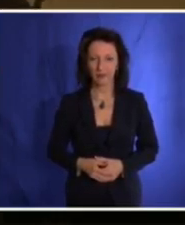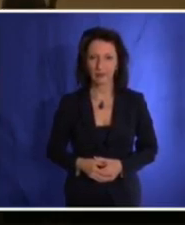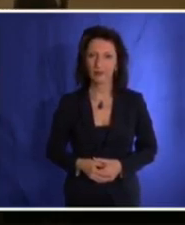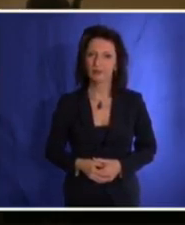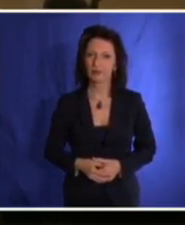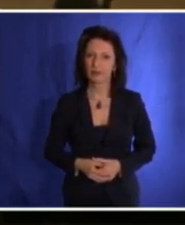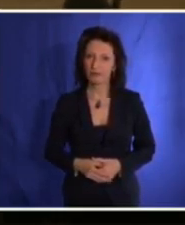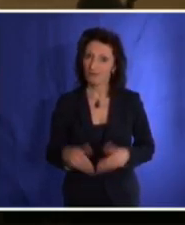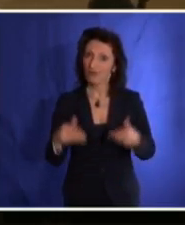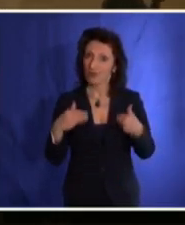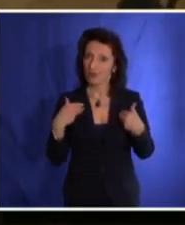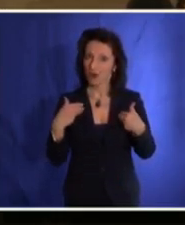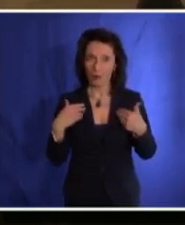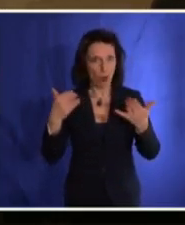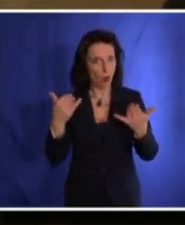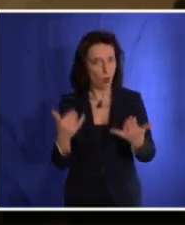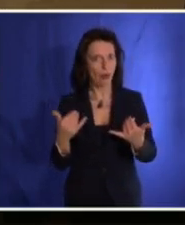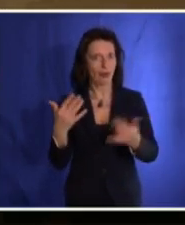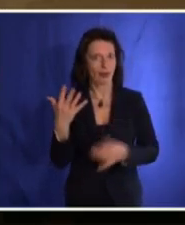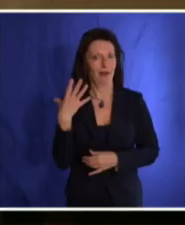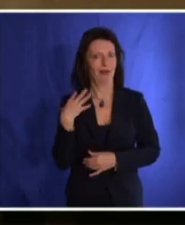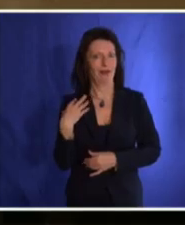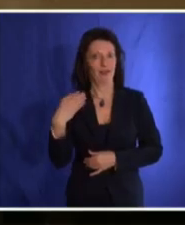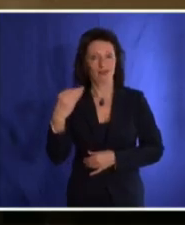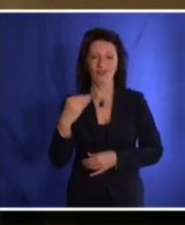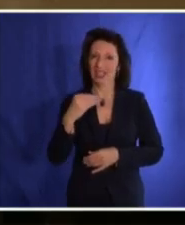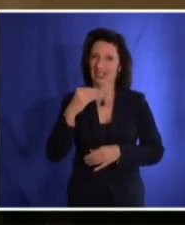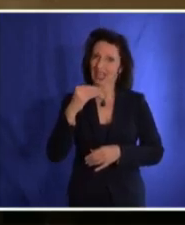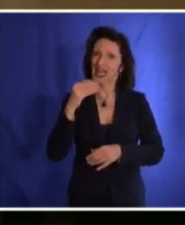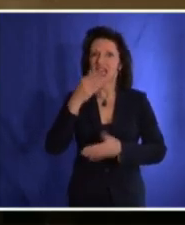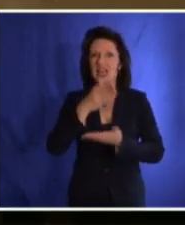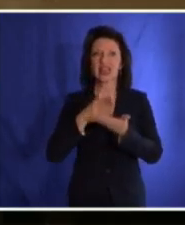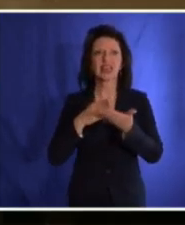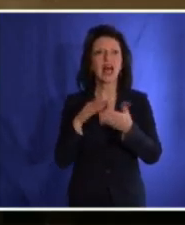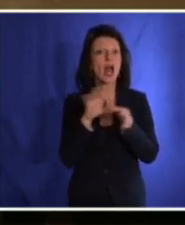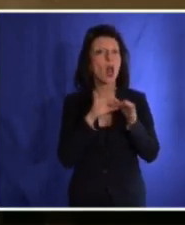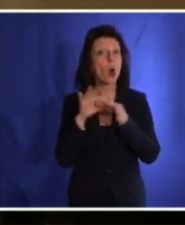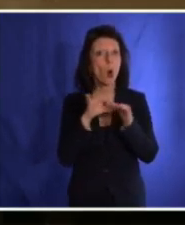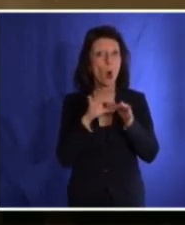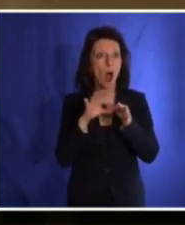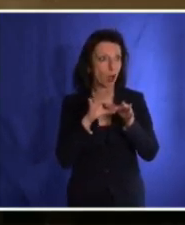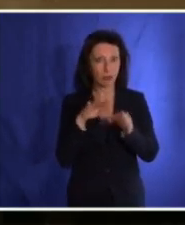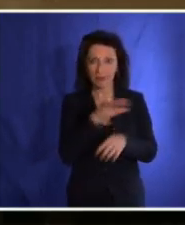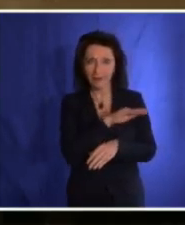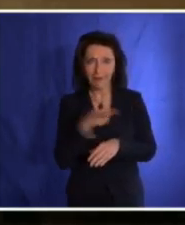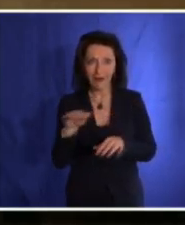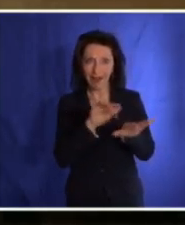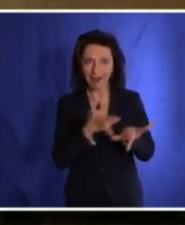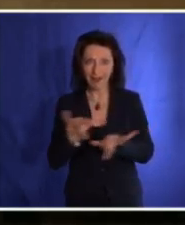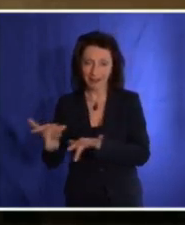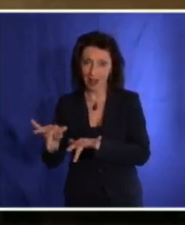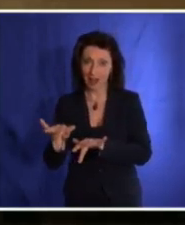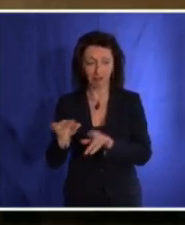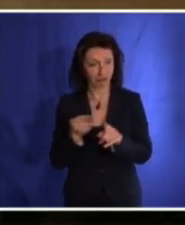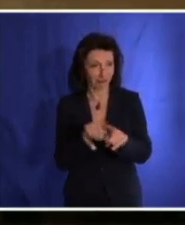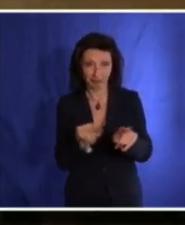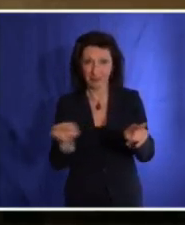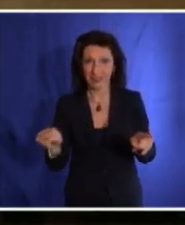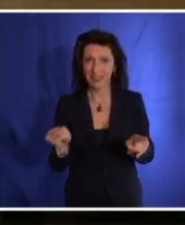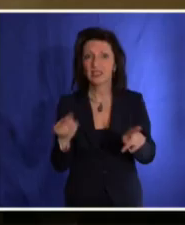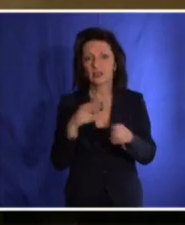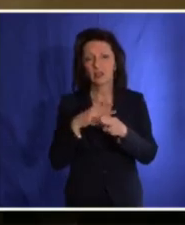Ich freue mich, dass auch heute wieder unsere Teilorganisationen vollzählig vertreten sind. Sie sind der Rückhalt unserer